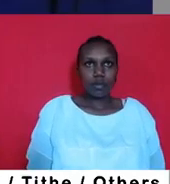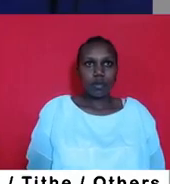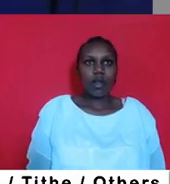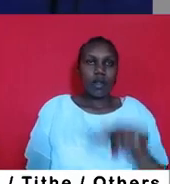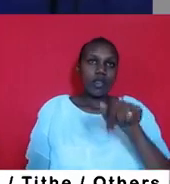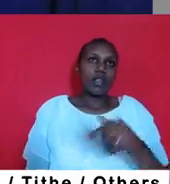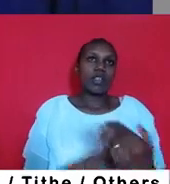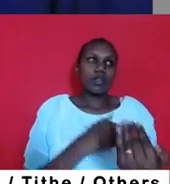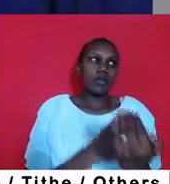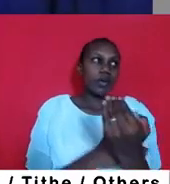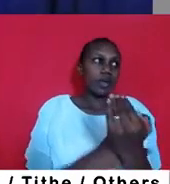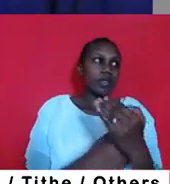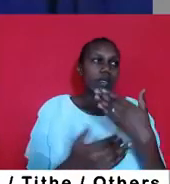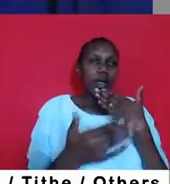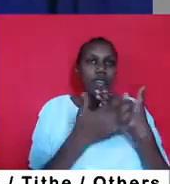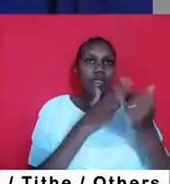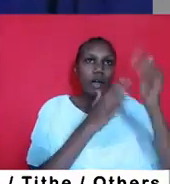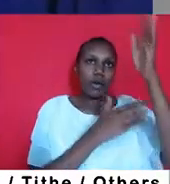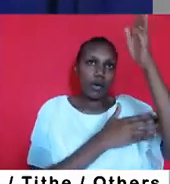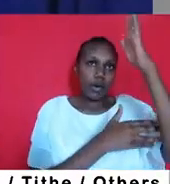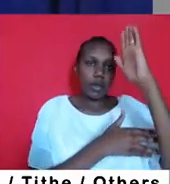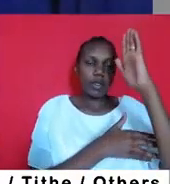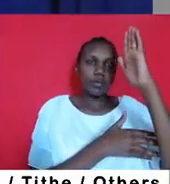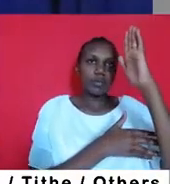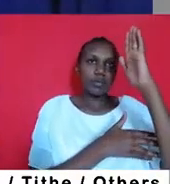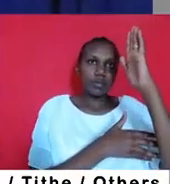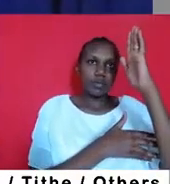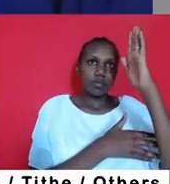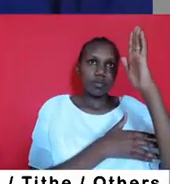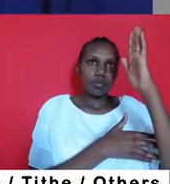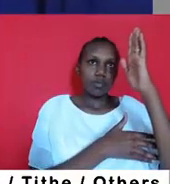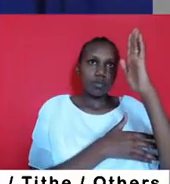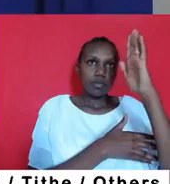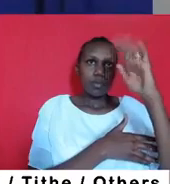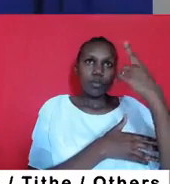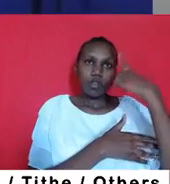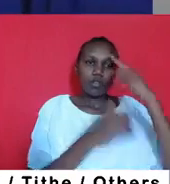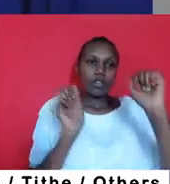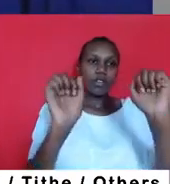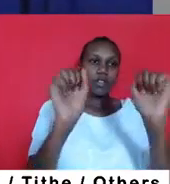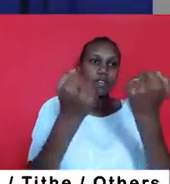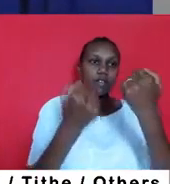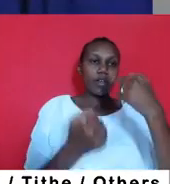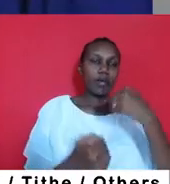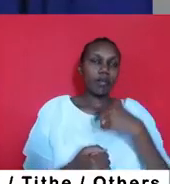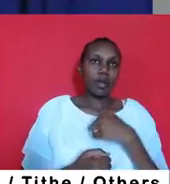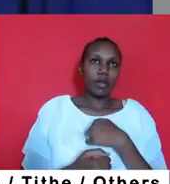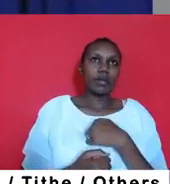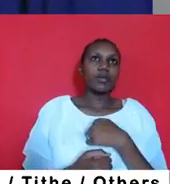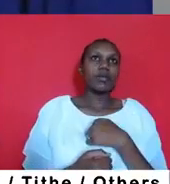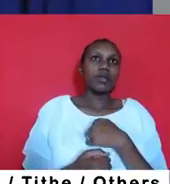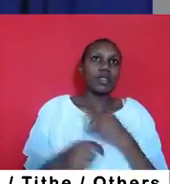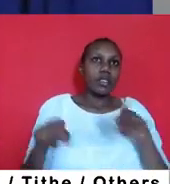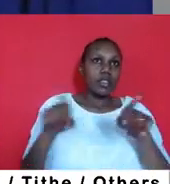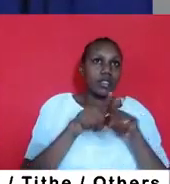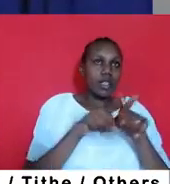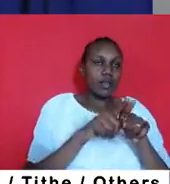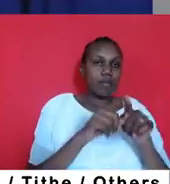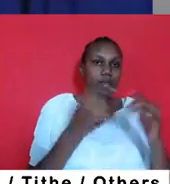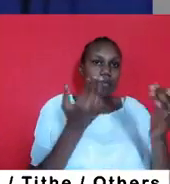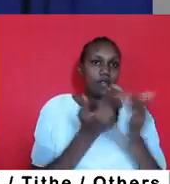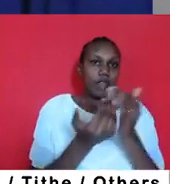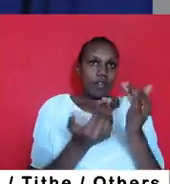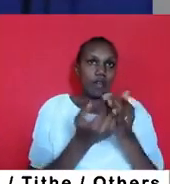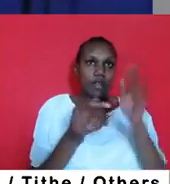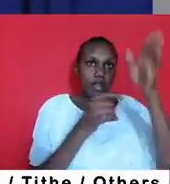Asubuhi ya leo na mshukuru Mwenyezi Mungu kwa kuniokoa na fadhili zake na